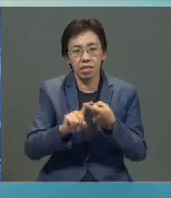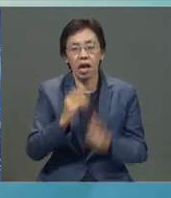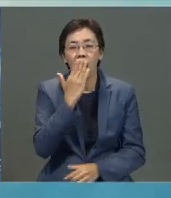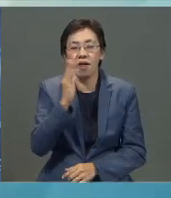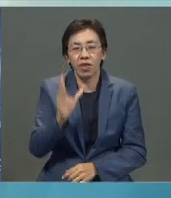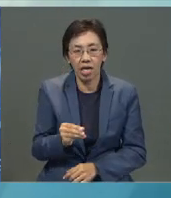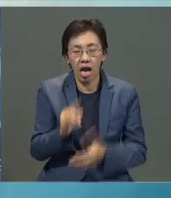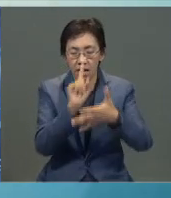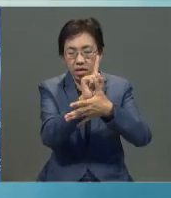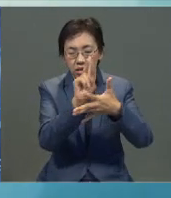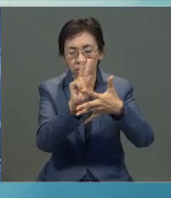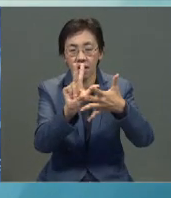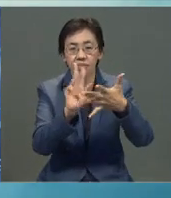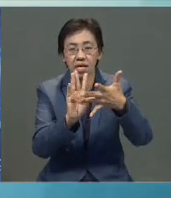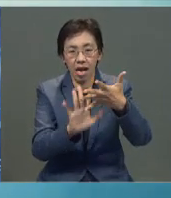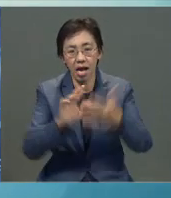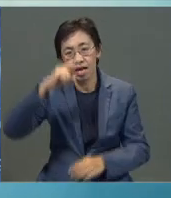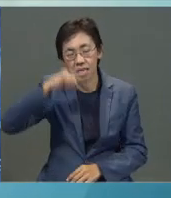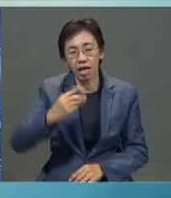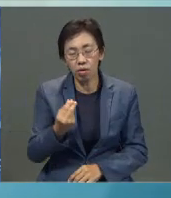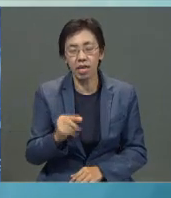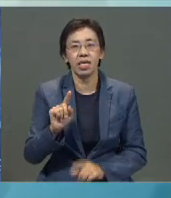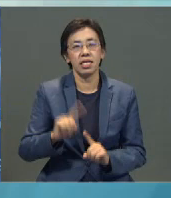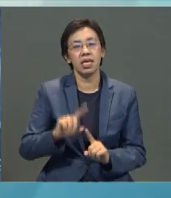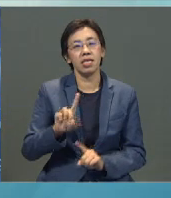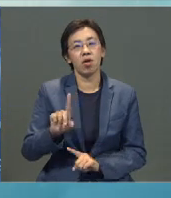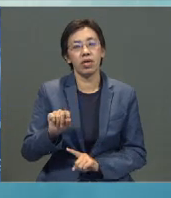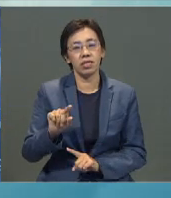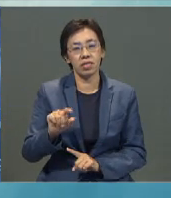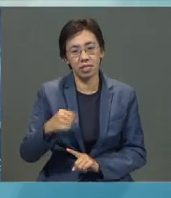บราซิลลองมาอินเดียรัสเซียและก็สาวิกานะครับ5ดับแรกไทยอยู่ที่ 110